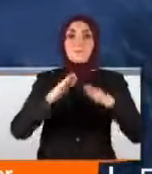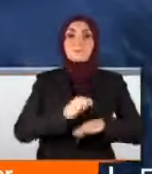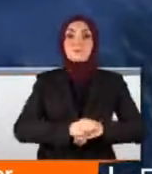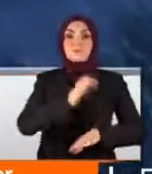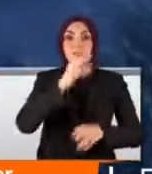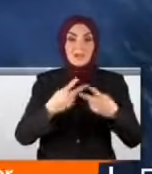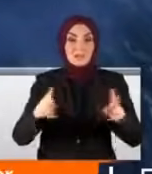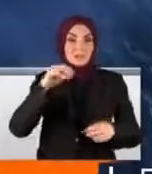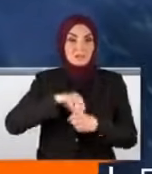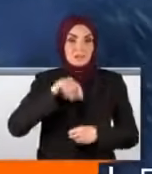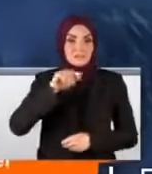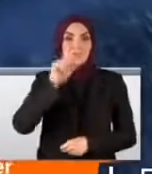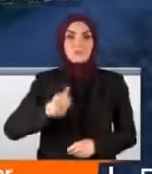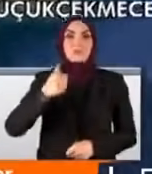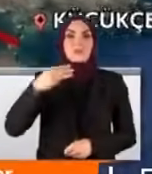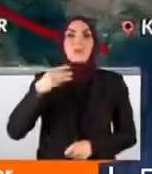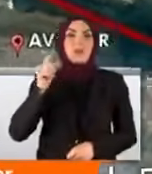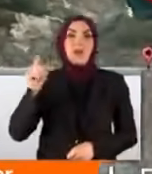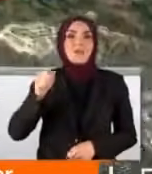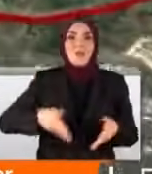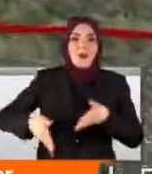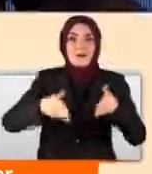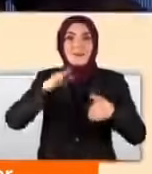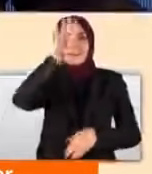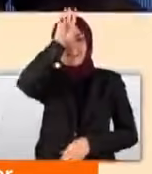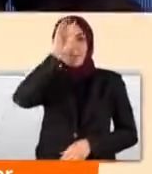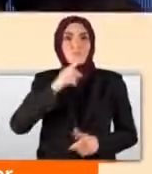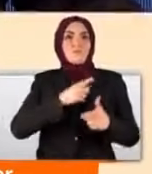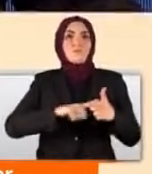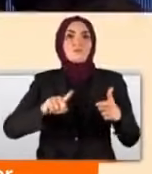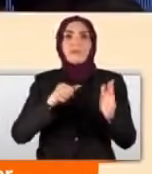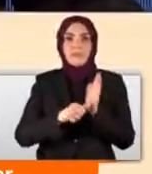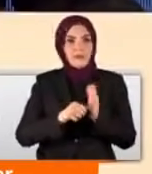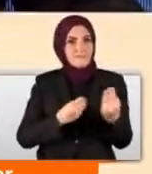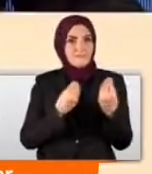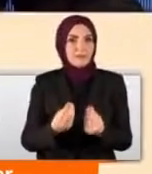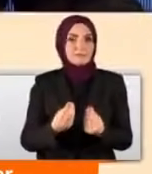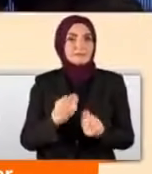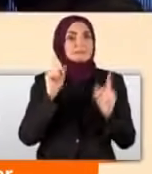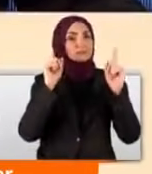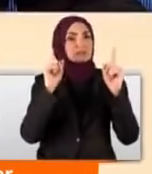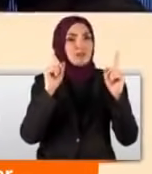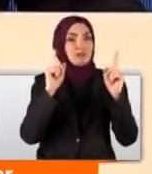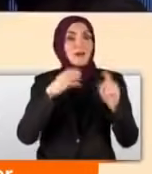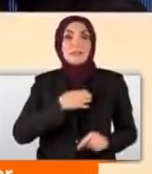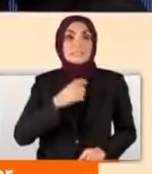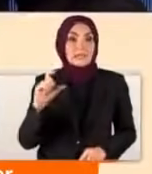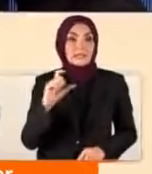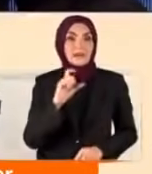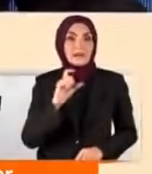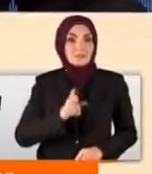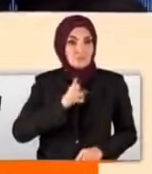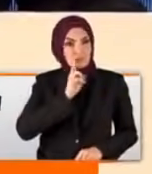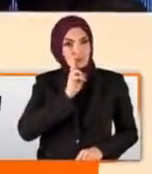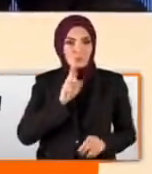Kanal İstanbul müjdesi de geldi. Proje için tarih verdi. İnşallah Haziran ayının